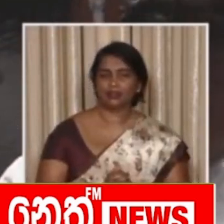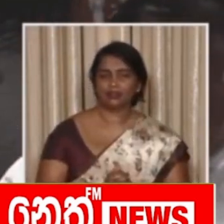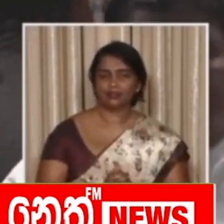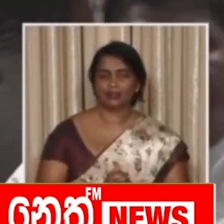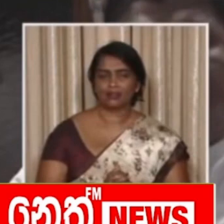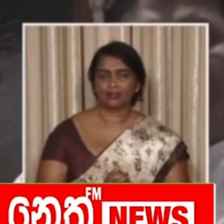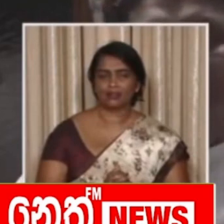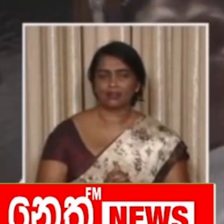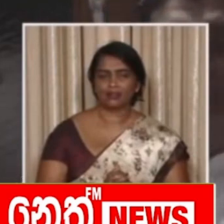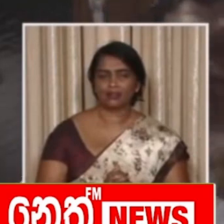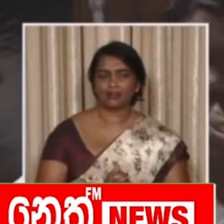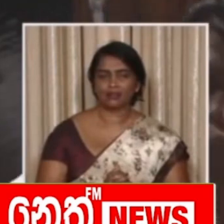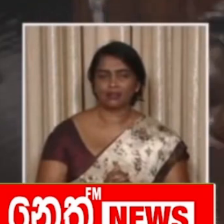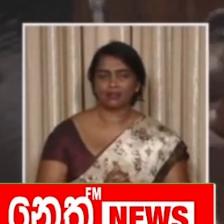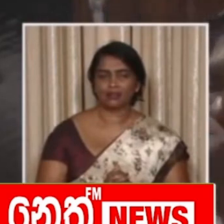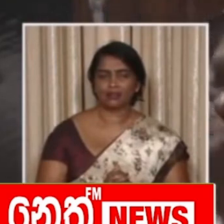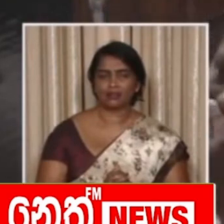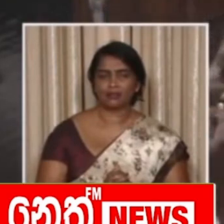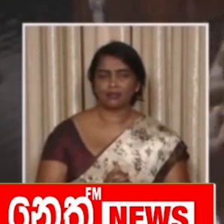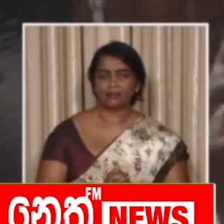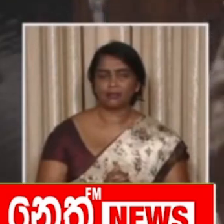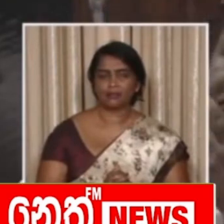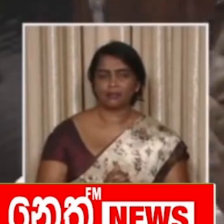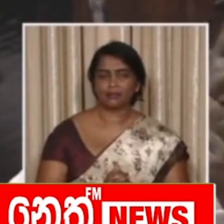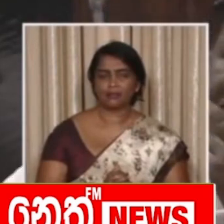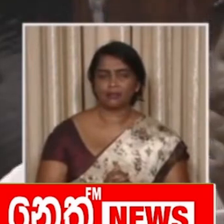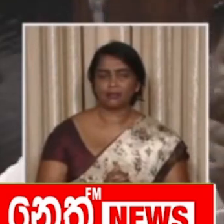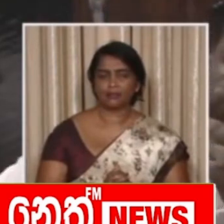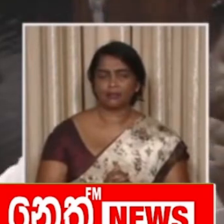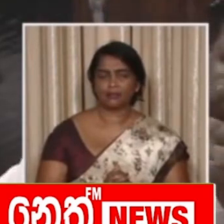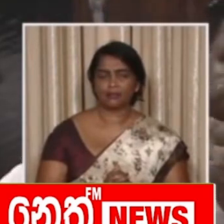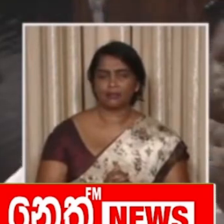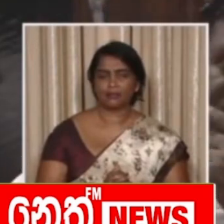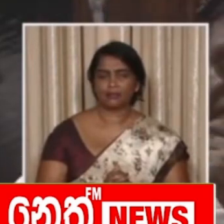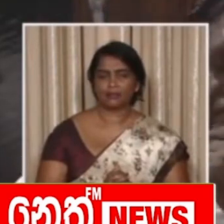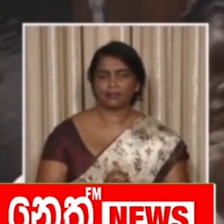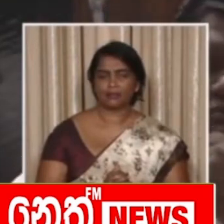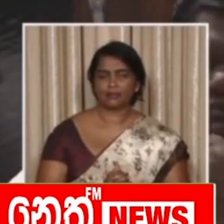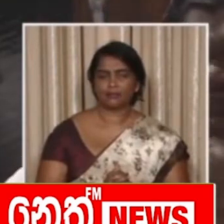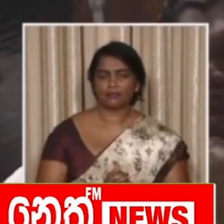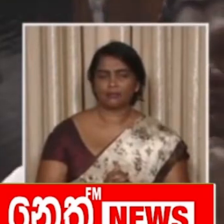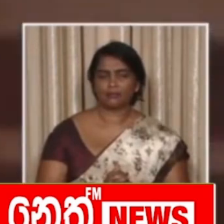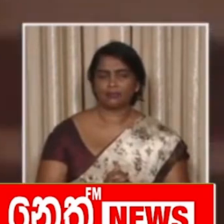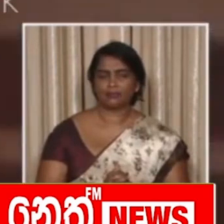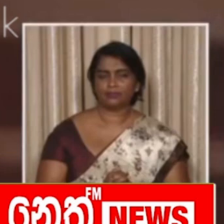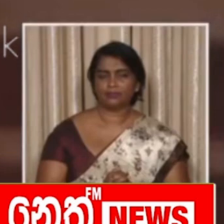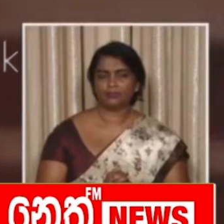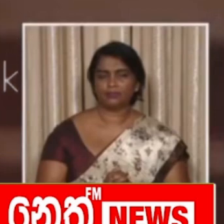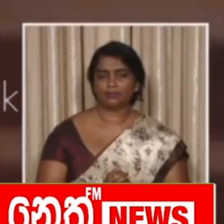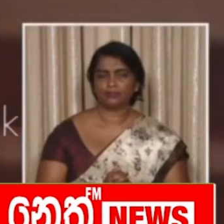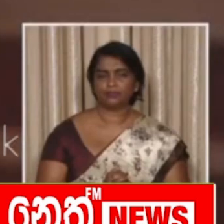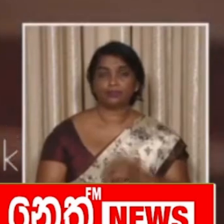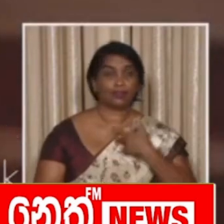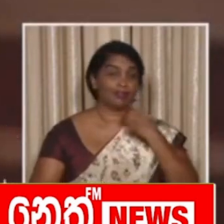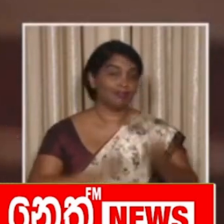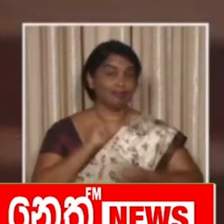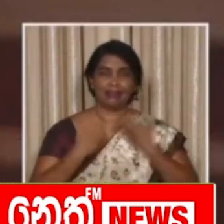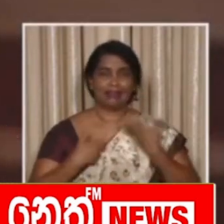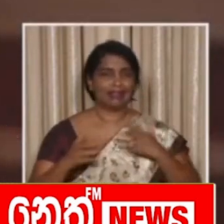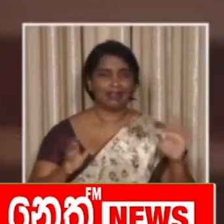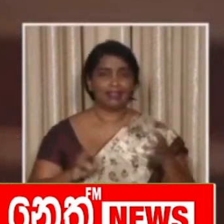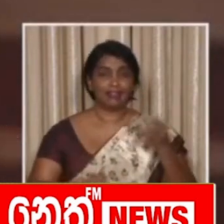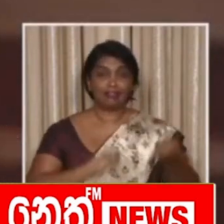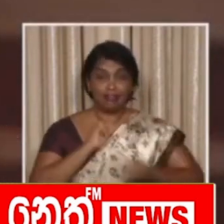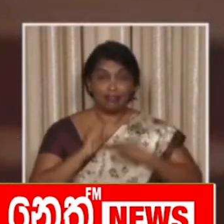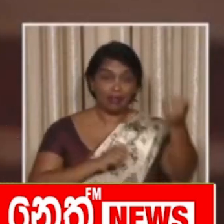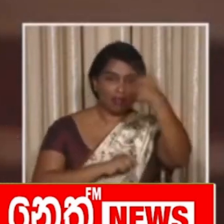වලට උත්තර දෙන්න. මම අහන්නේ නියෝජ්‍ය කතානායකතුමනි සංවිධායකතුමා මම කියන්නේ මට ඩෝය යන්නේ නැහැ ඩෝය යන